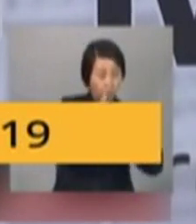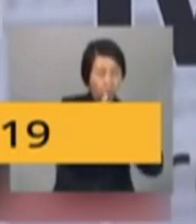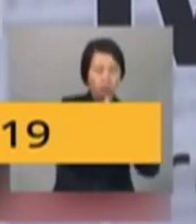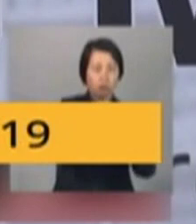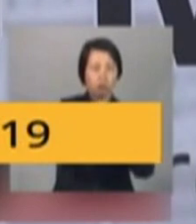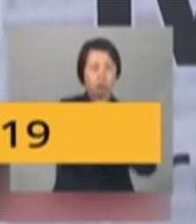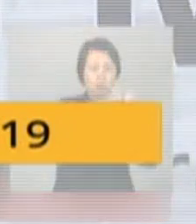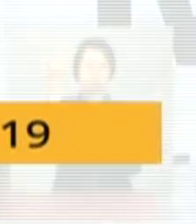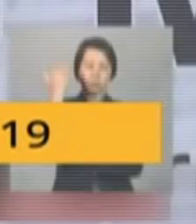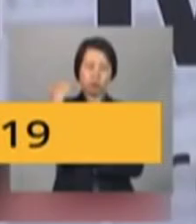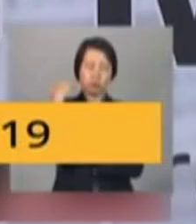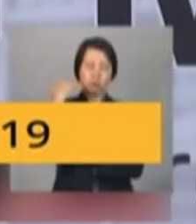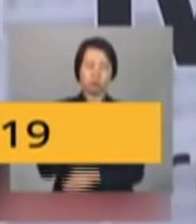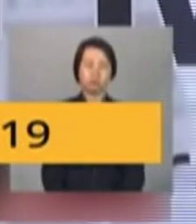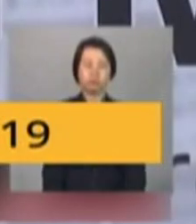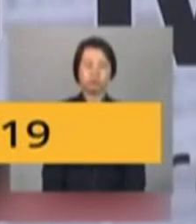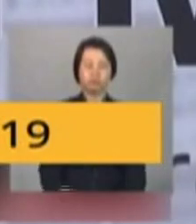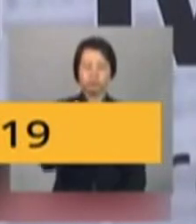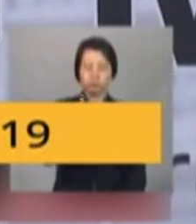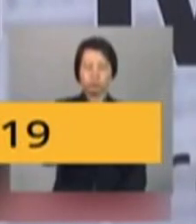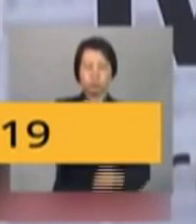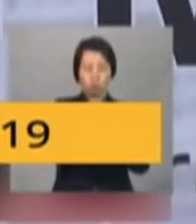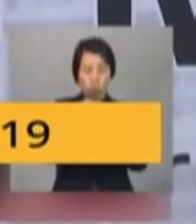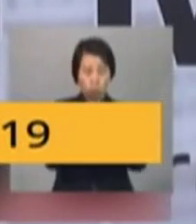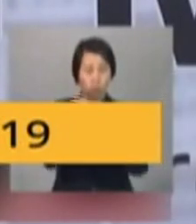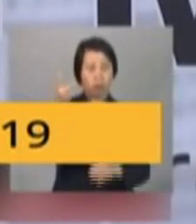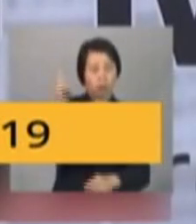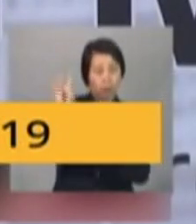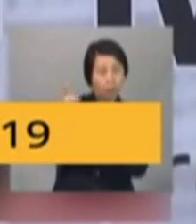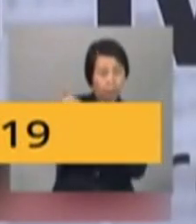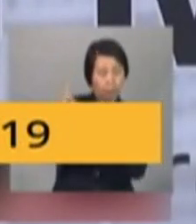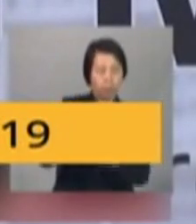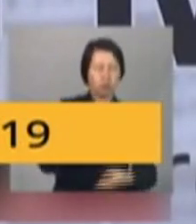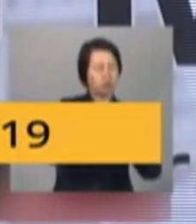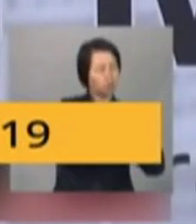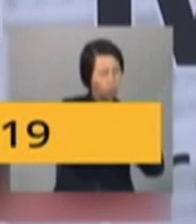positif COVID-19. Kes kematian ke-18 merupakan kes